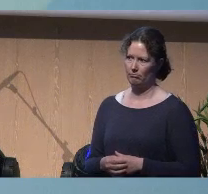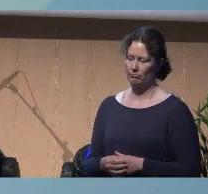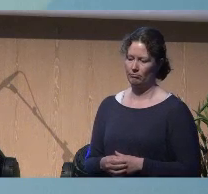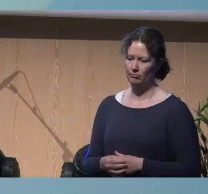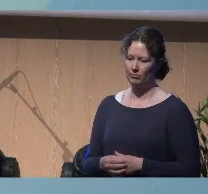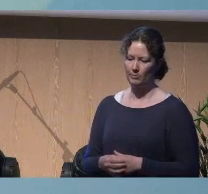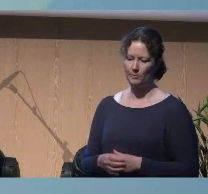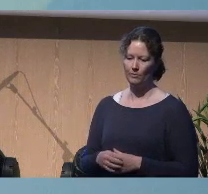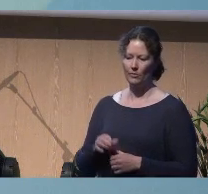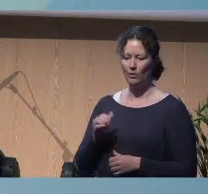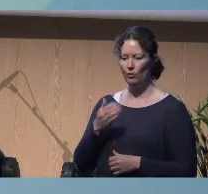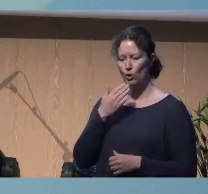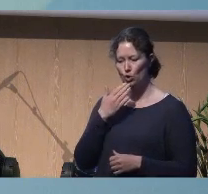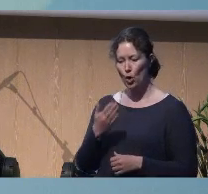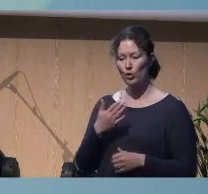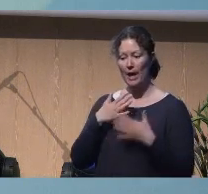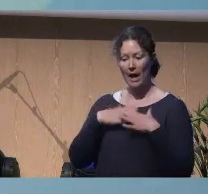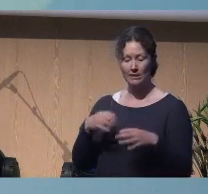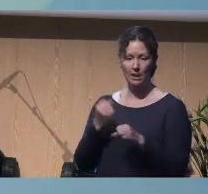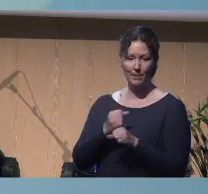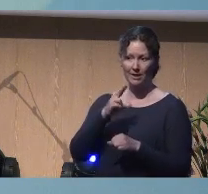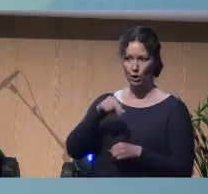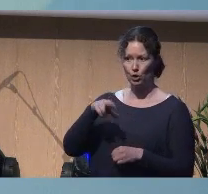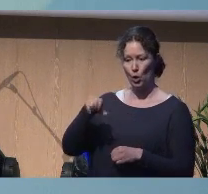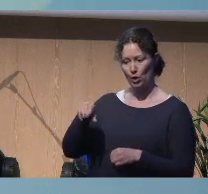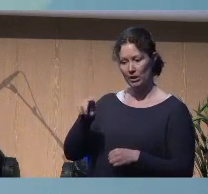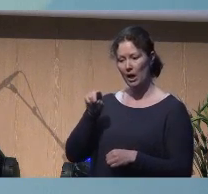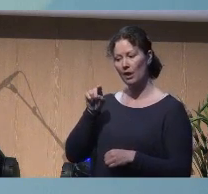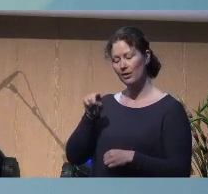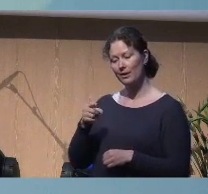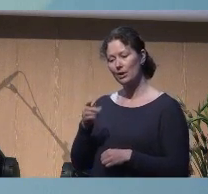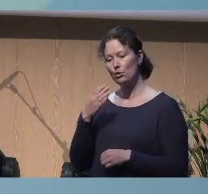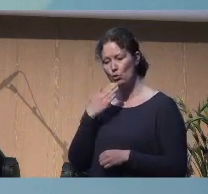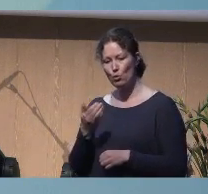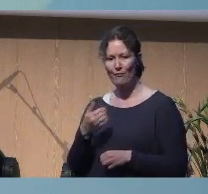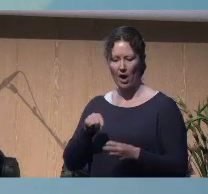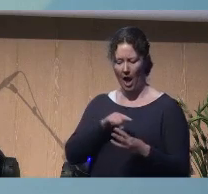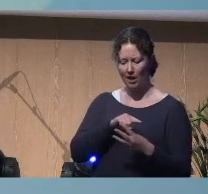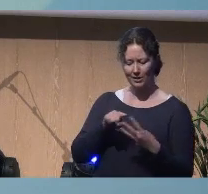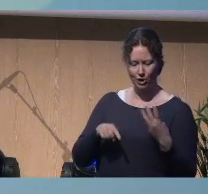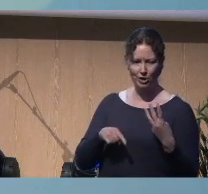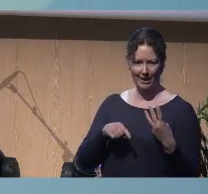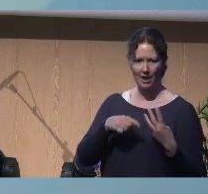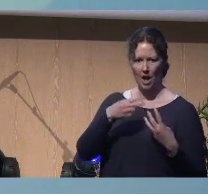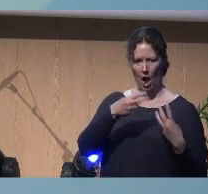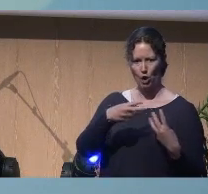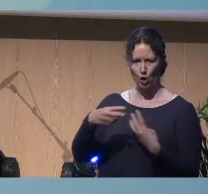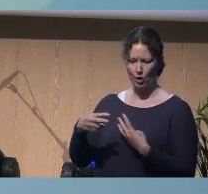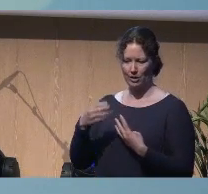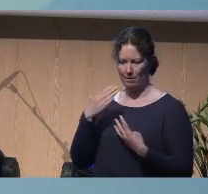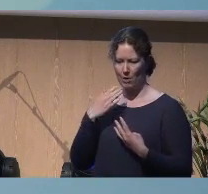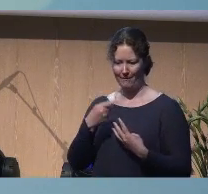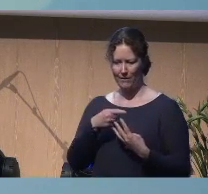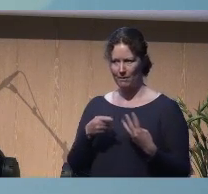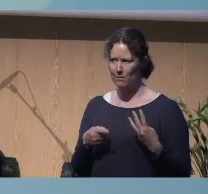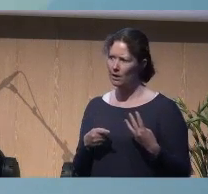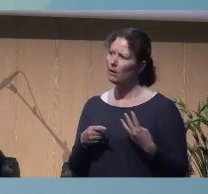For et godt helsearbeid i Norge så det behov for alle tre typer aktører. Men for